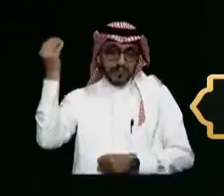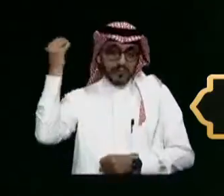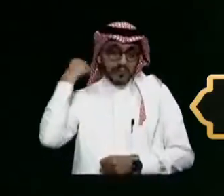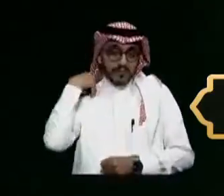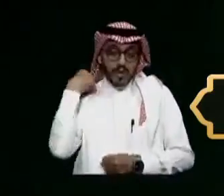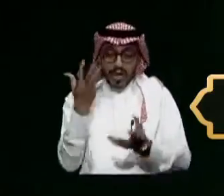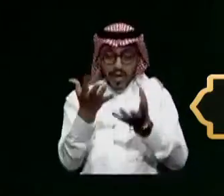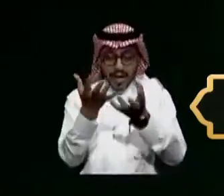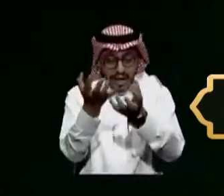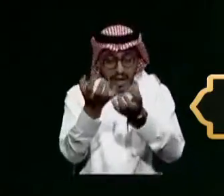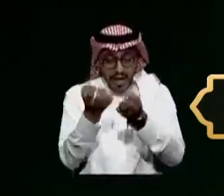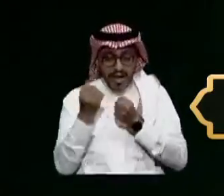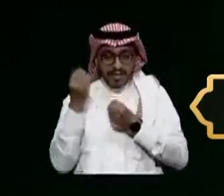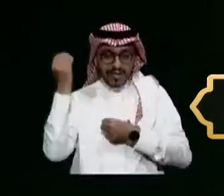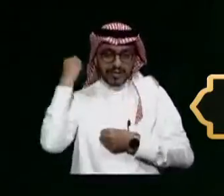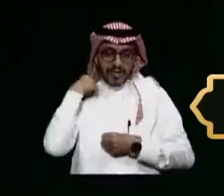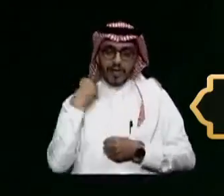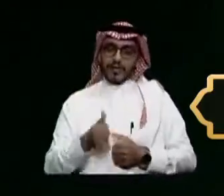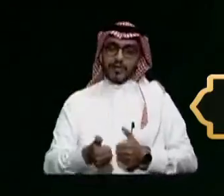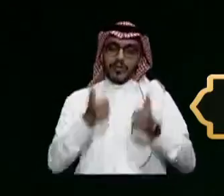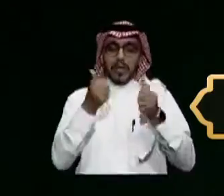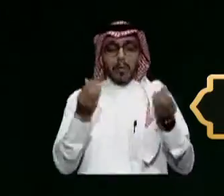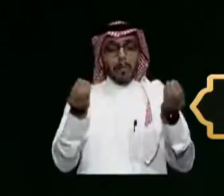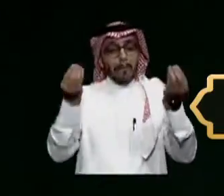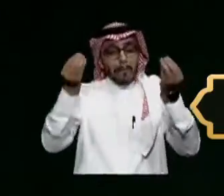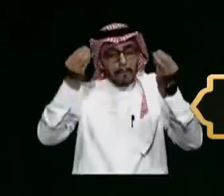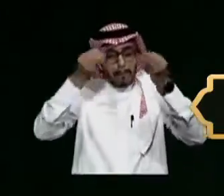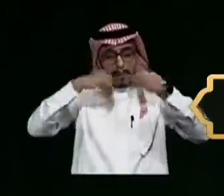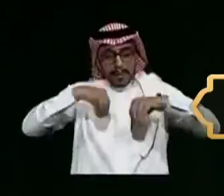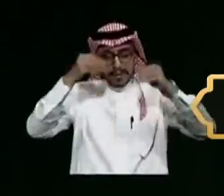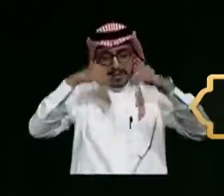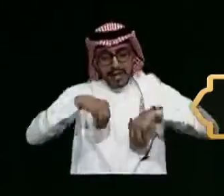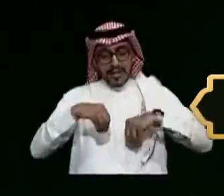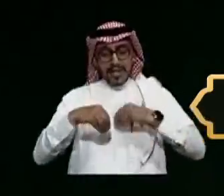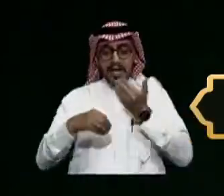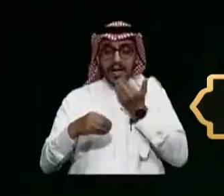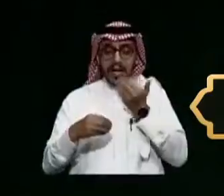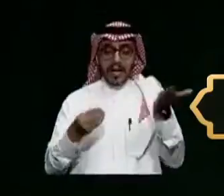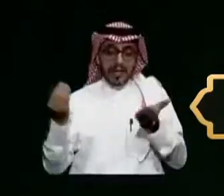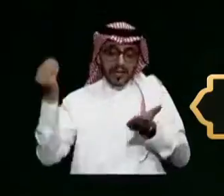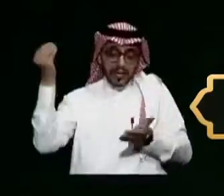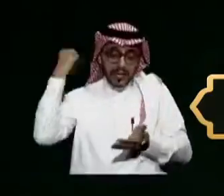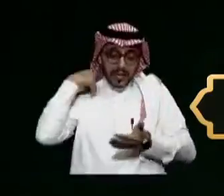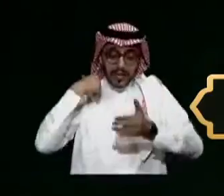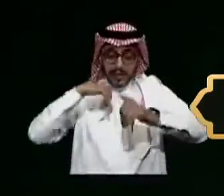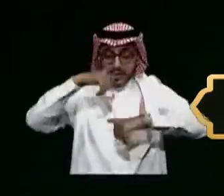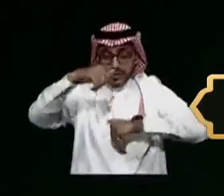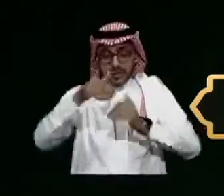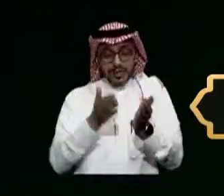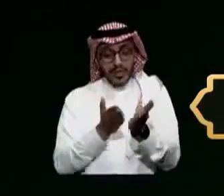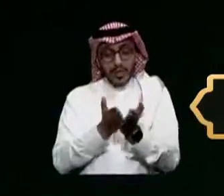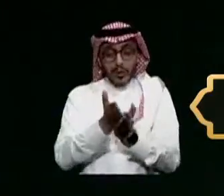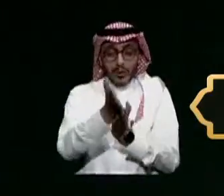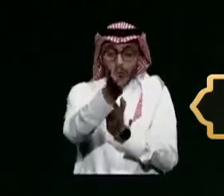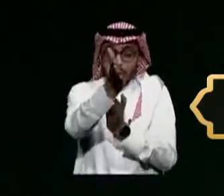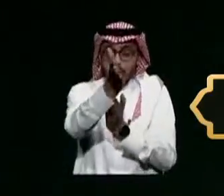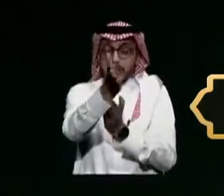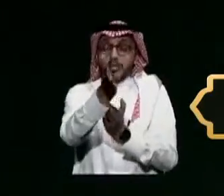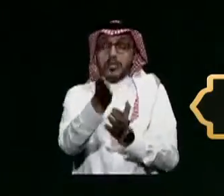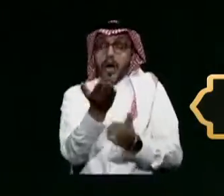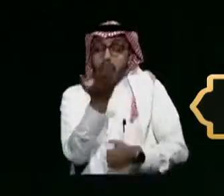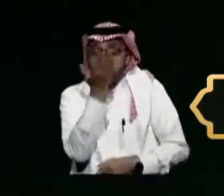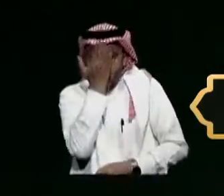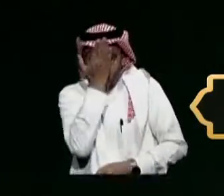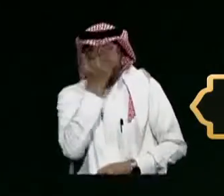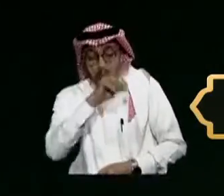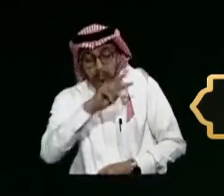واخذ له اهبت متزوجا بخير زاد سالكا الى الله كل واد